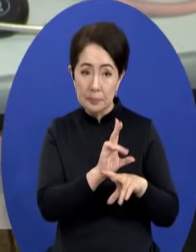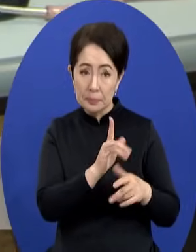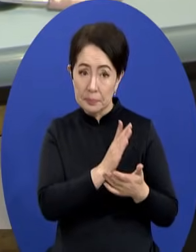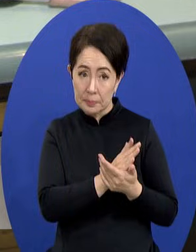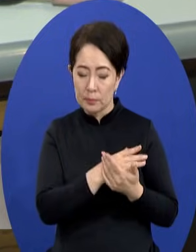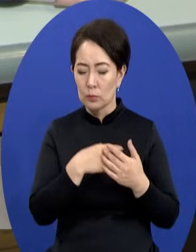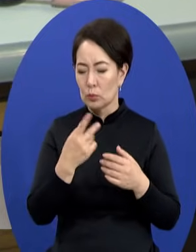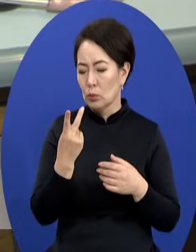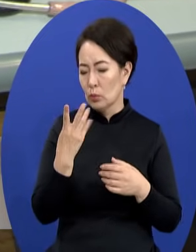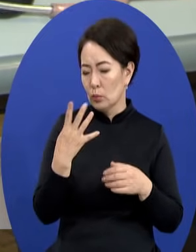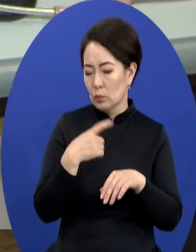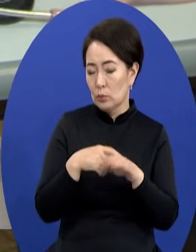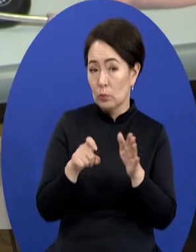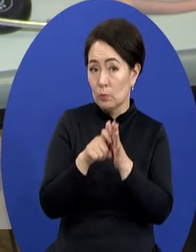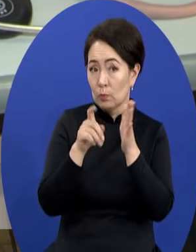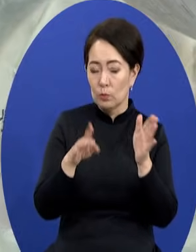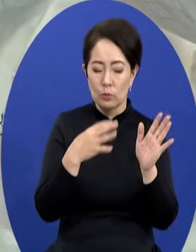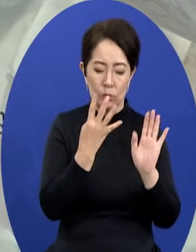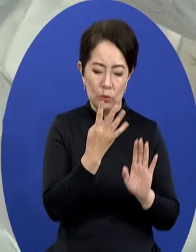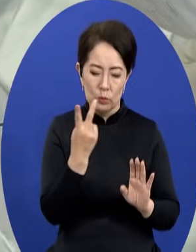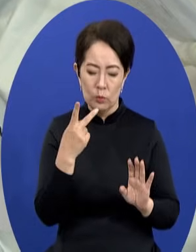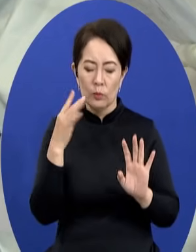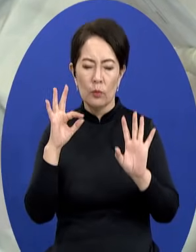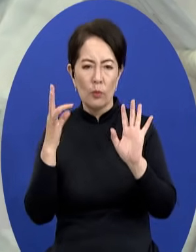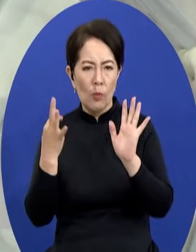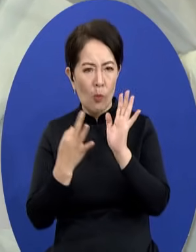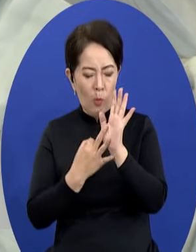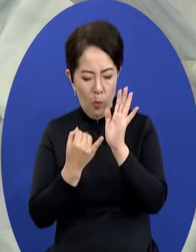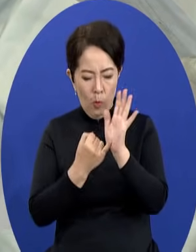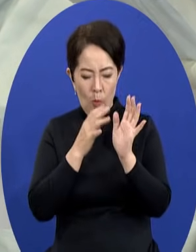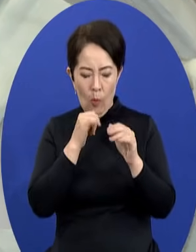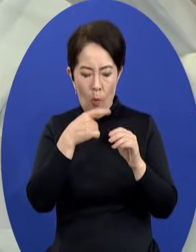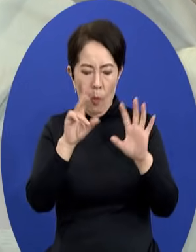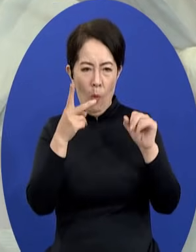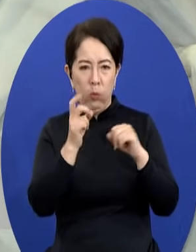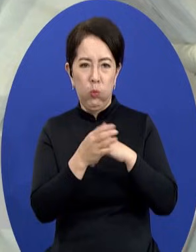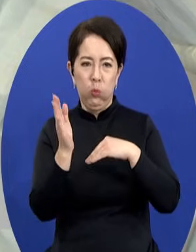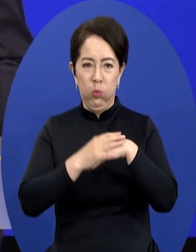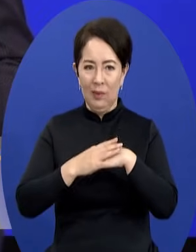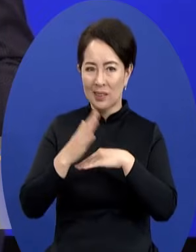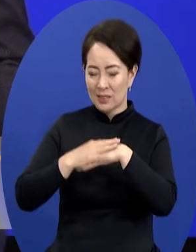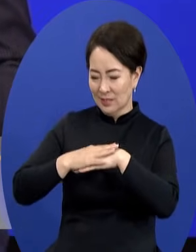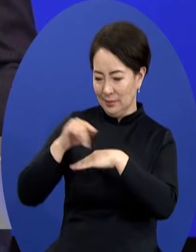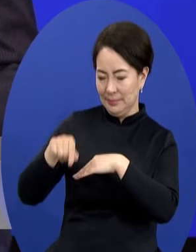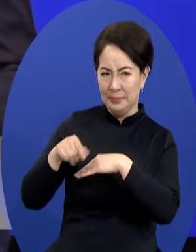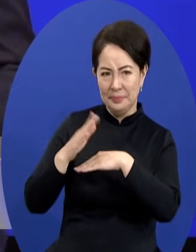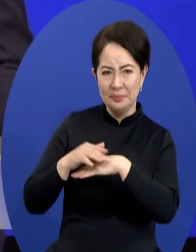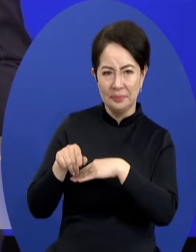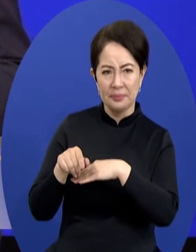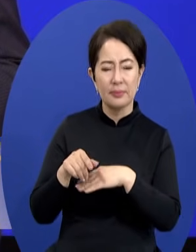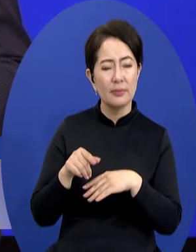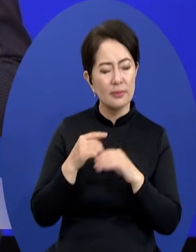24 цагийн дотор 42-86 насны 12 хүн халдварын улмаас нас орлоо. Нийт эдгэрсэн тохиолдол